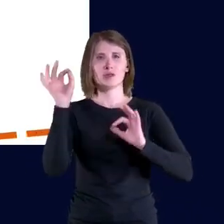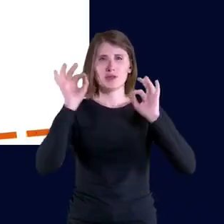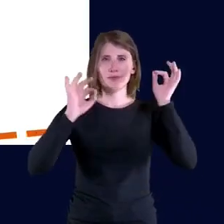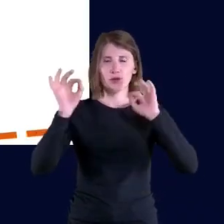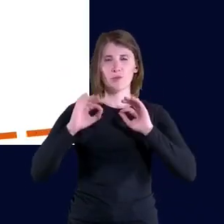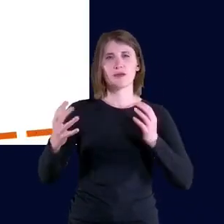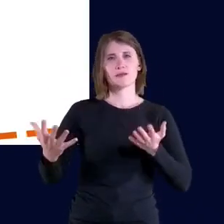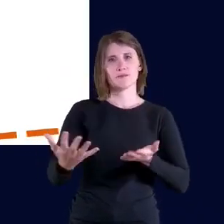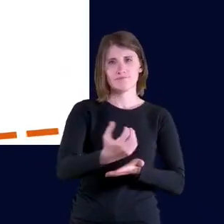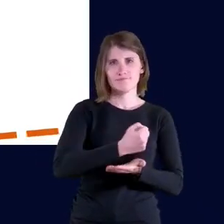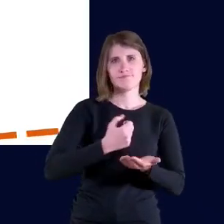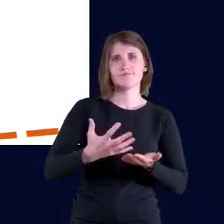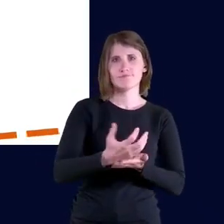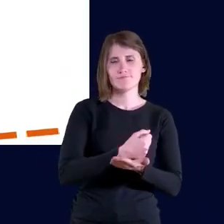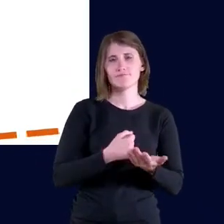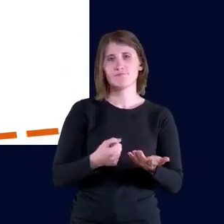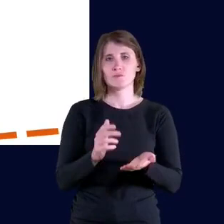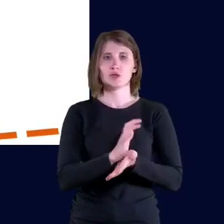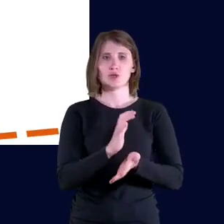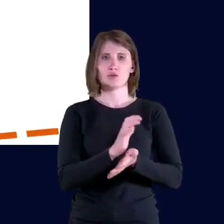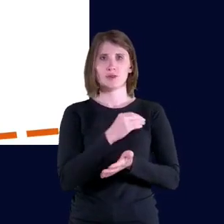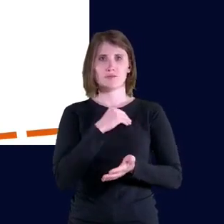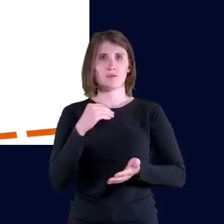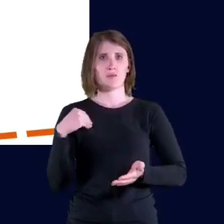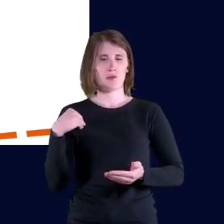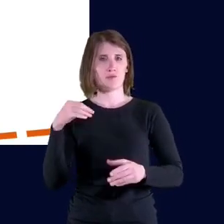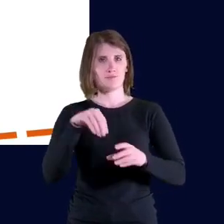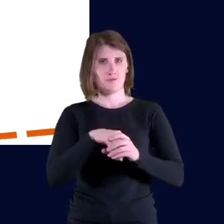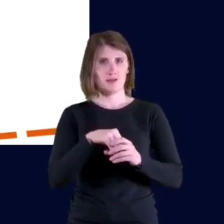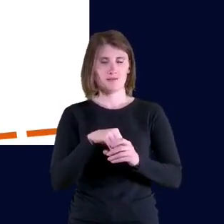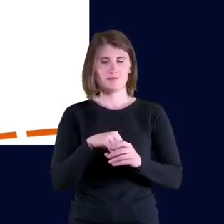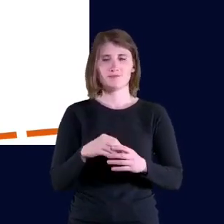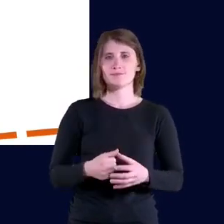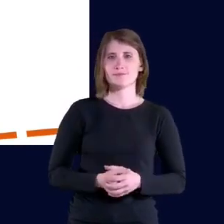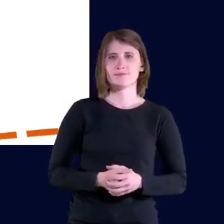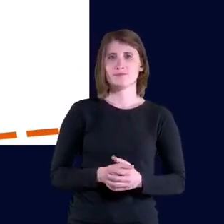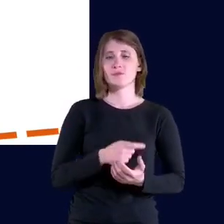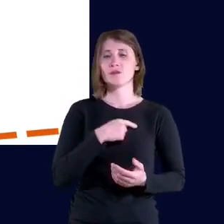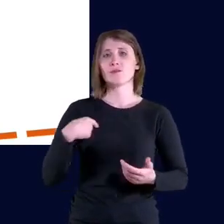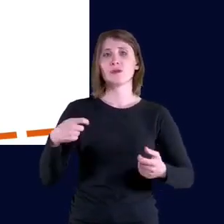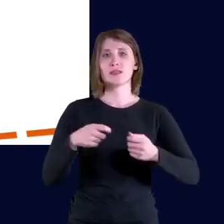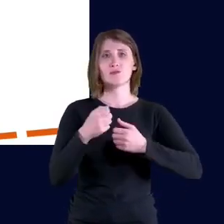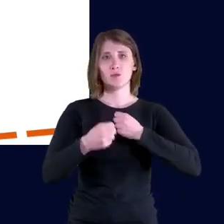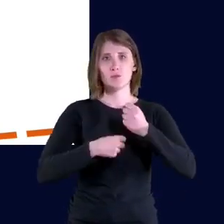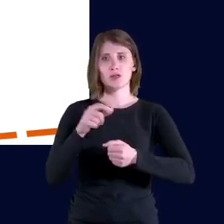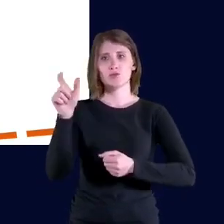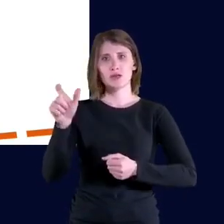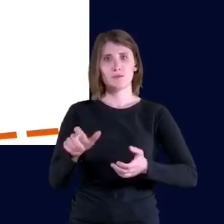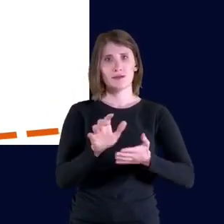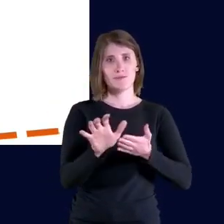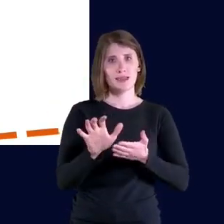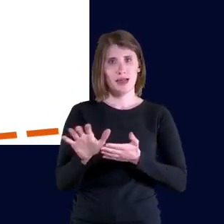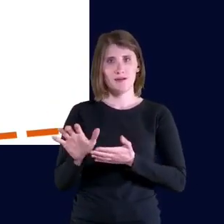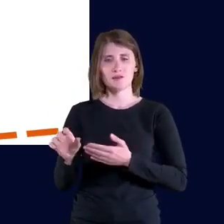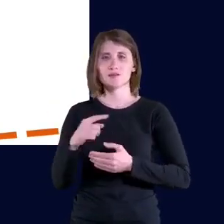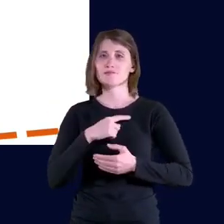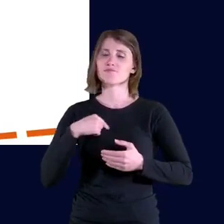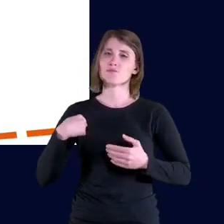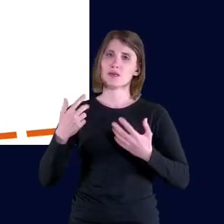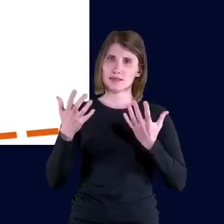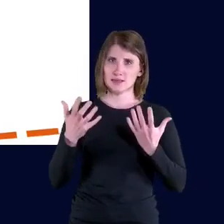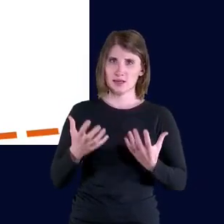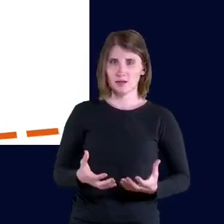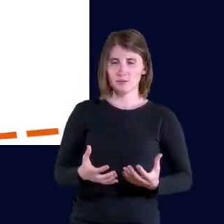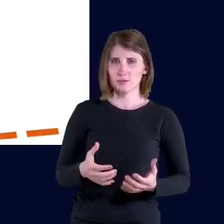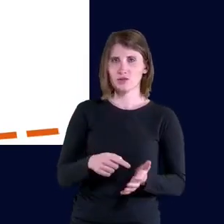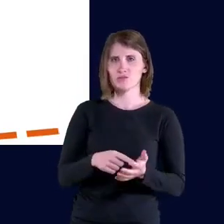informacji o polskich czasopismach w oparciu o współpracy z wydawcami chcielibyśmy